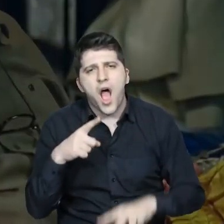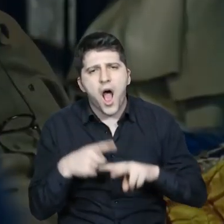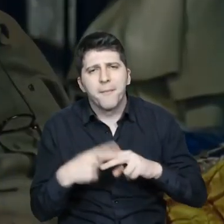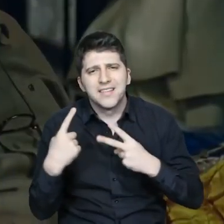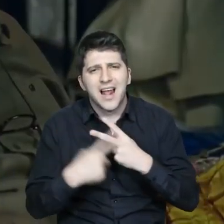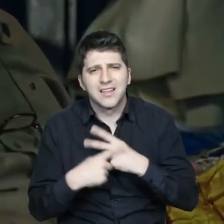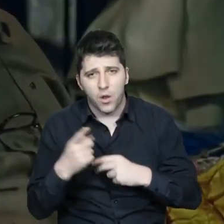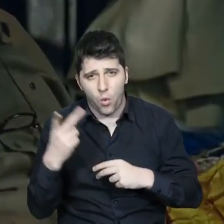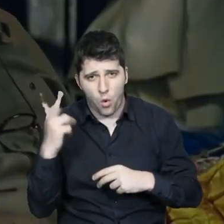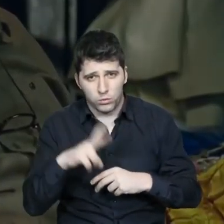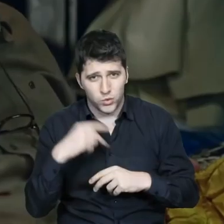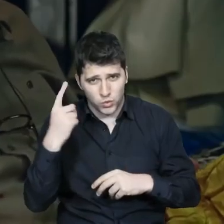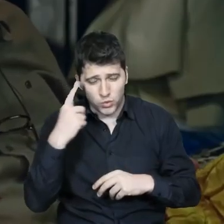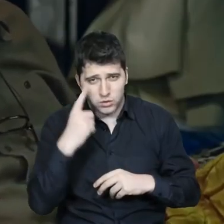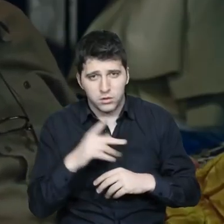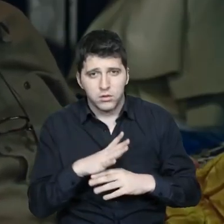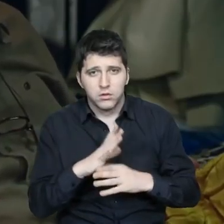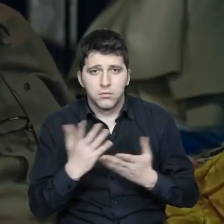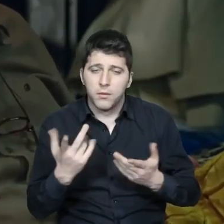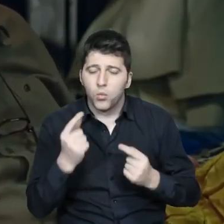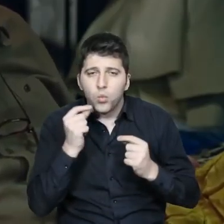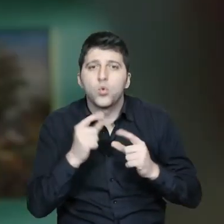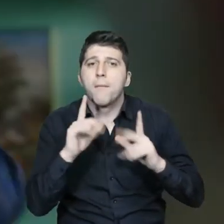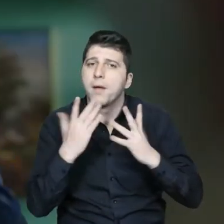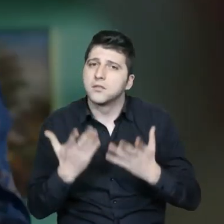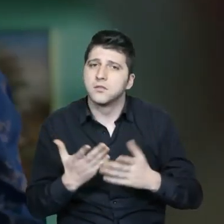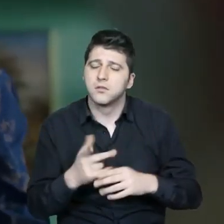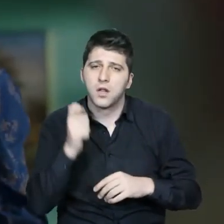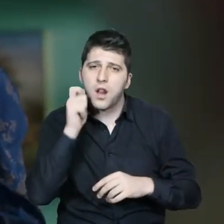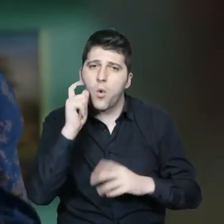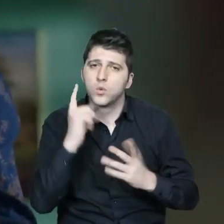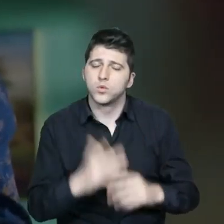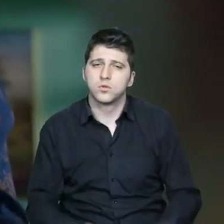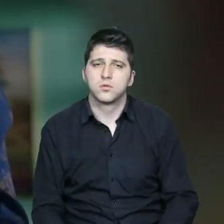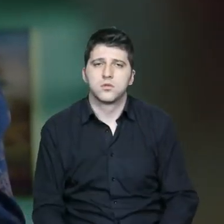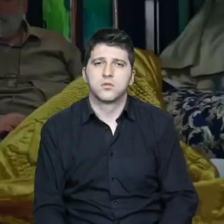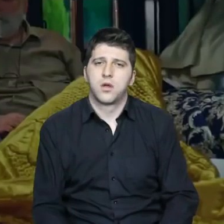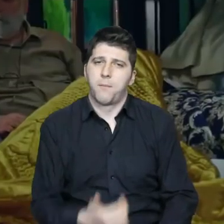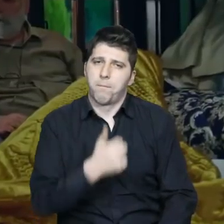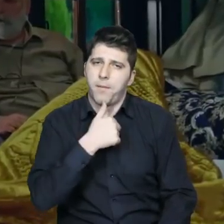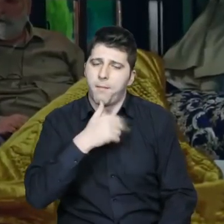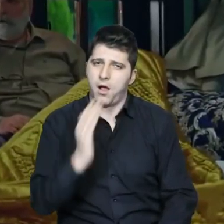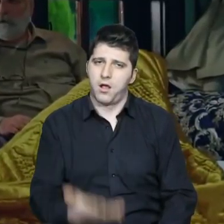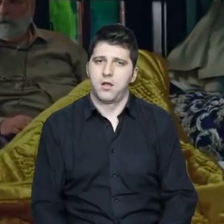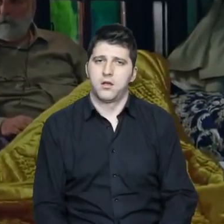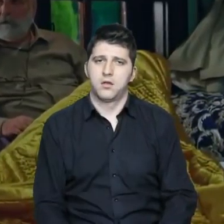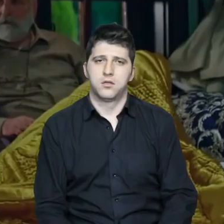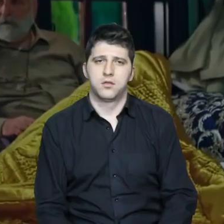Yanardağ'ı öldüreyim derken komple hortlatmayasın Allah muhafaza. Baba.